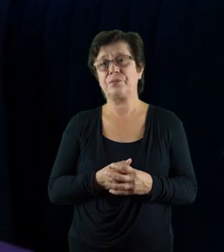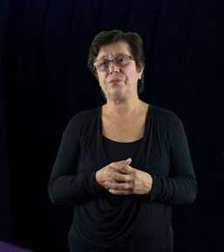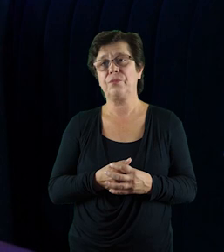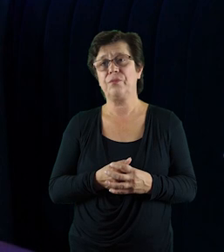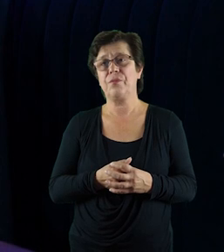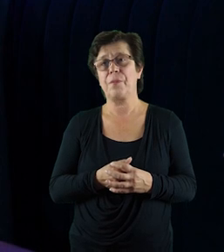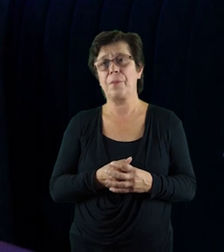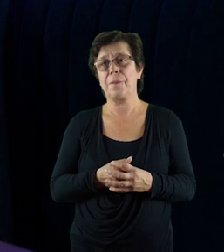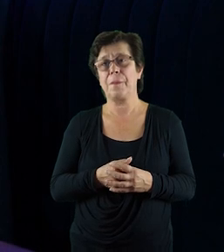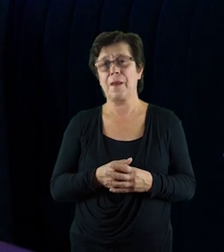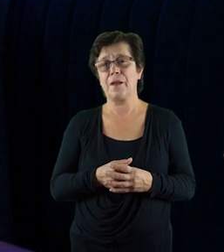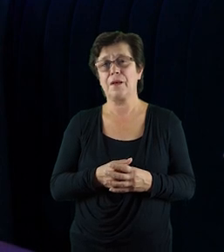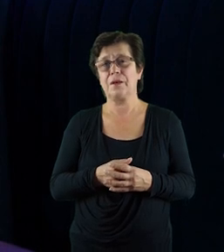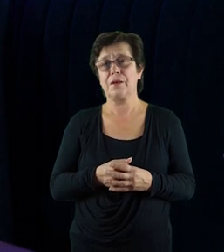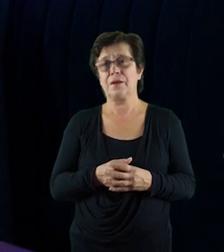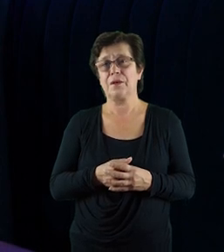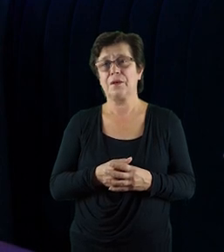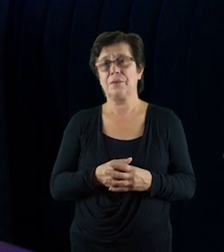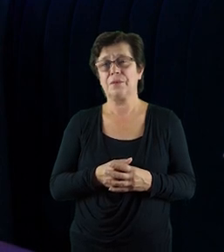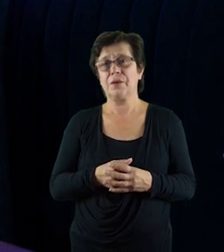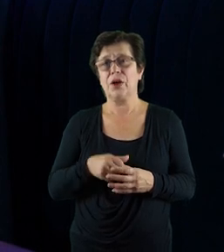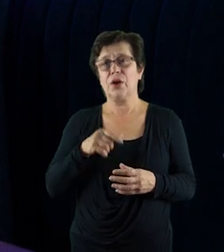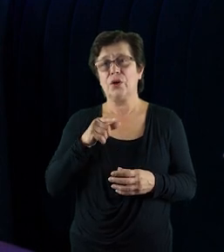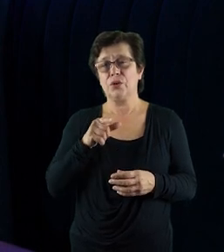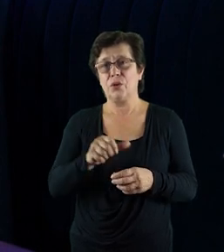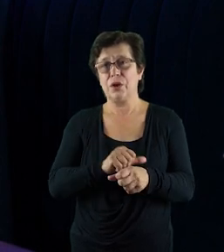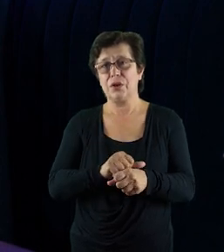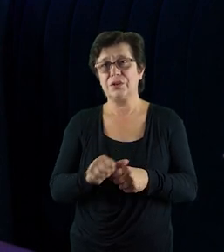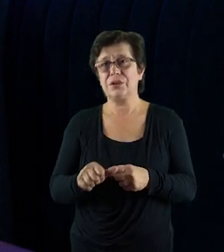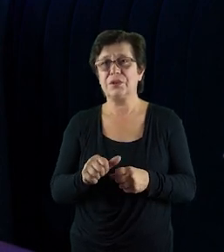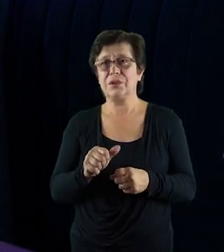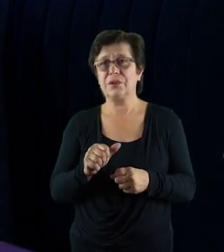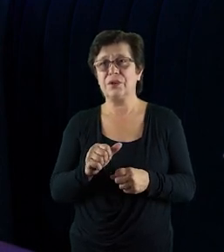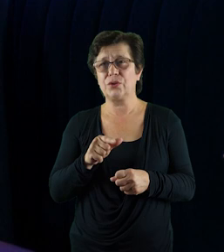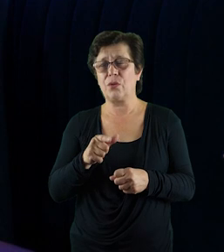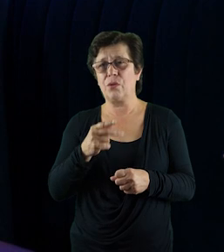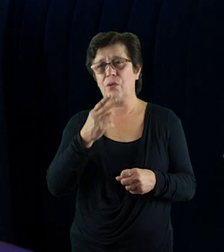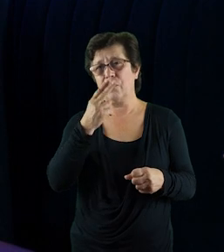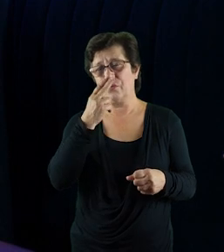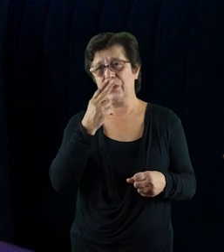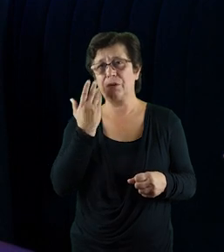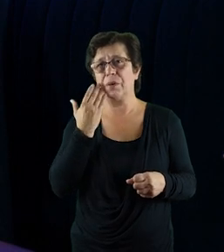To jest też jakiś wybór etyczny. To jest coś takiego, co widać bardzo dobrze